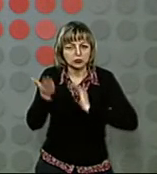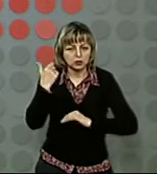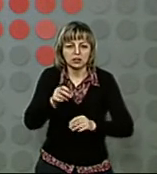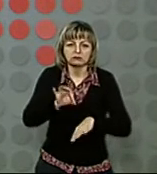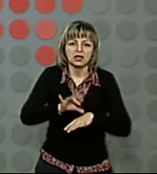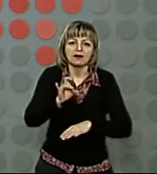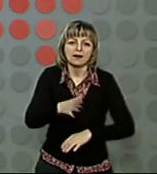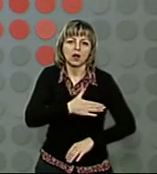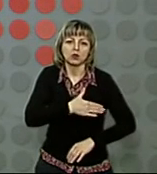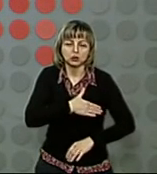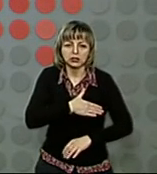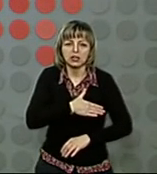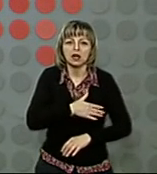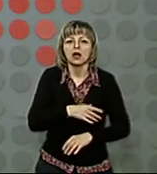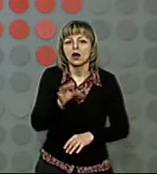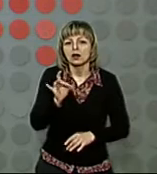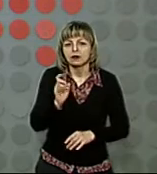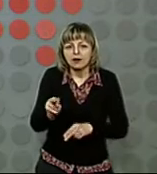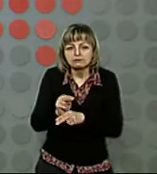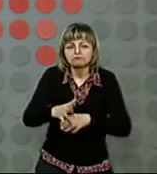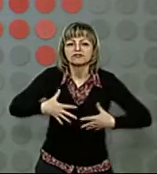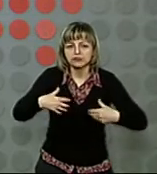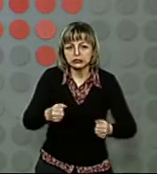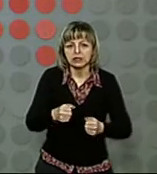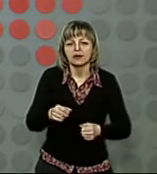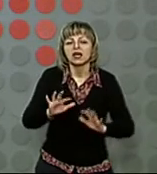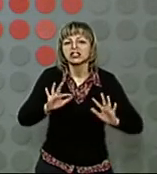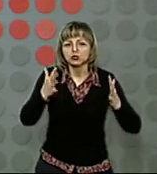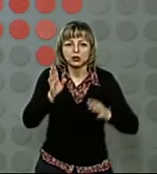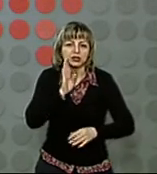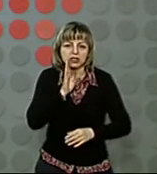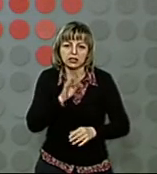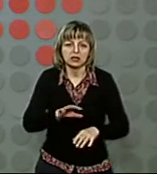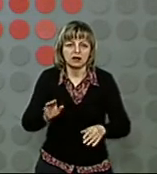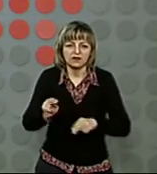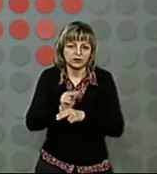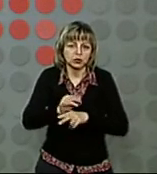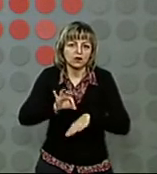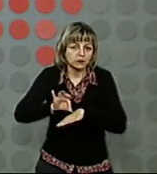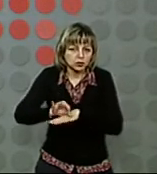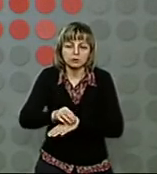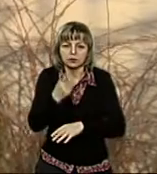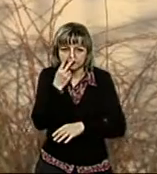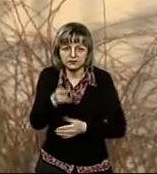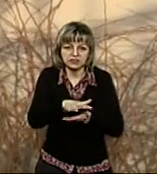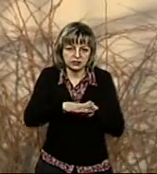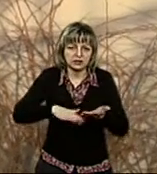захворіла на рак молочної залози. Онкологію поборола. Історію жінки, яка перемогла хворобу, розповімо далі.